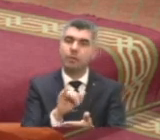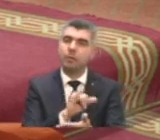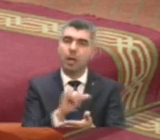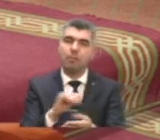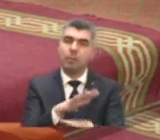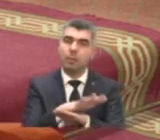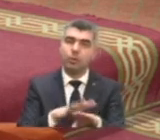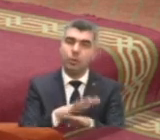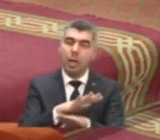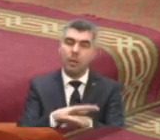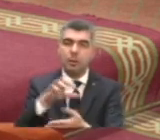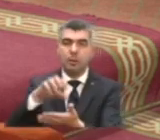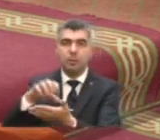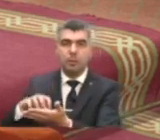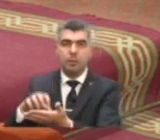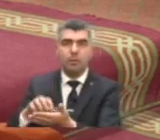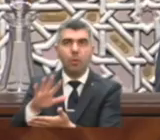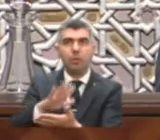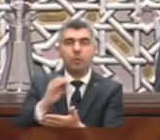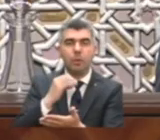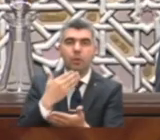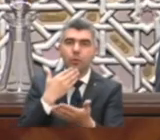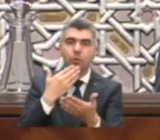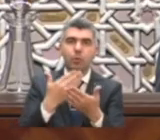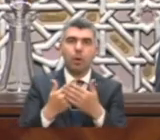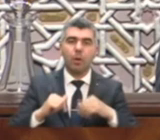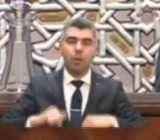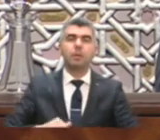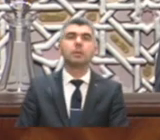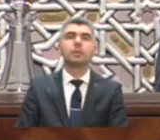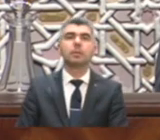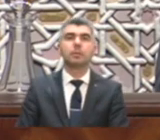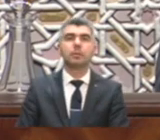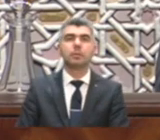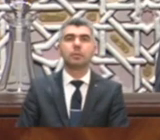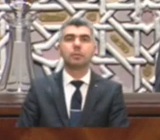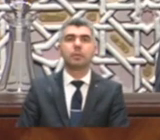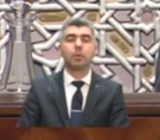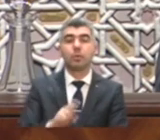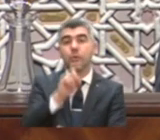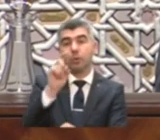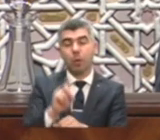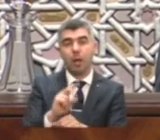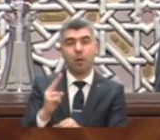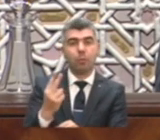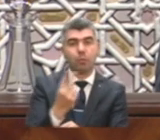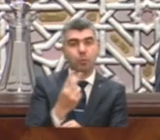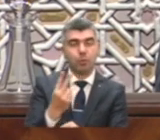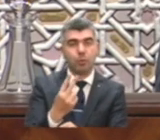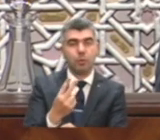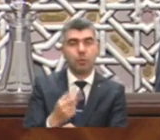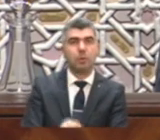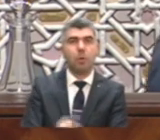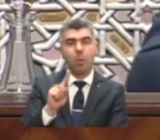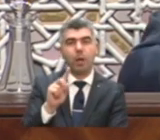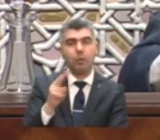الجهات المملكه. اما اذا كان شي خصائص في اقليم اقاليم المملكه نحن انت توقيت سؤالي المواليين رقم